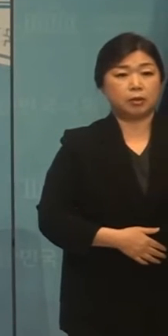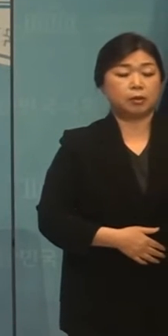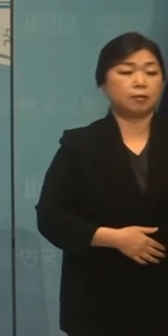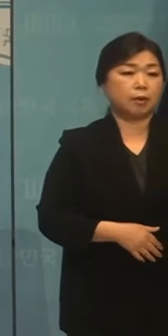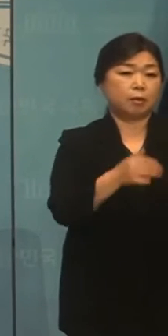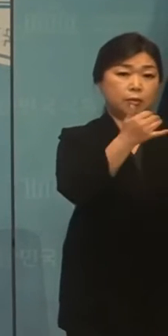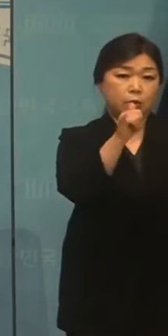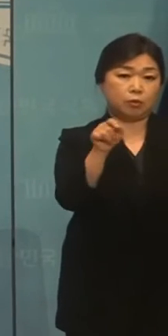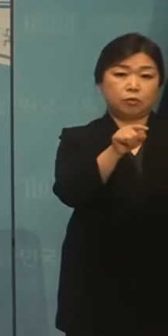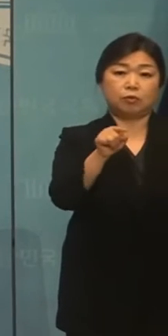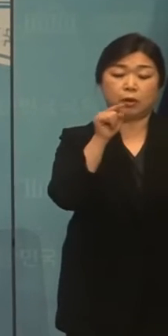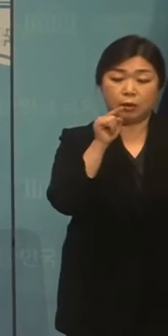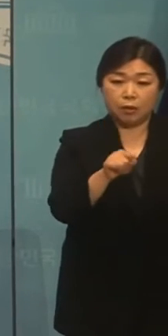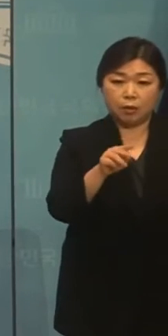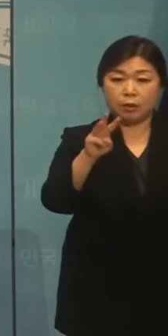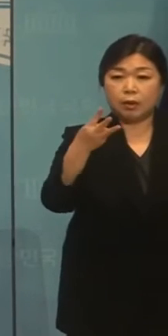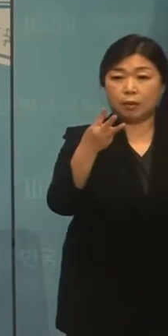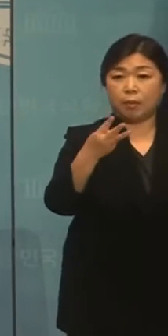828명 중